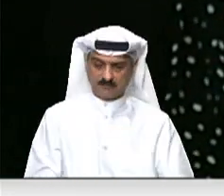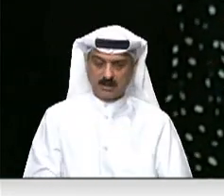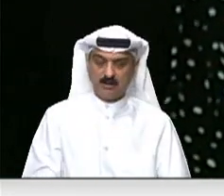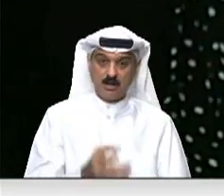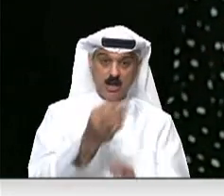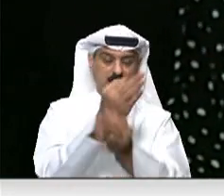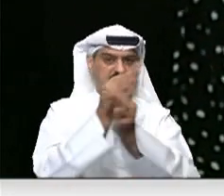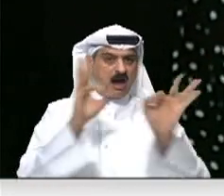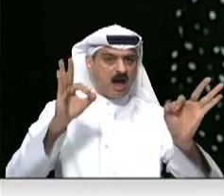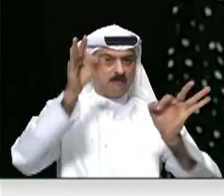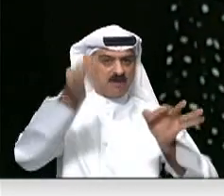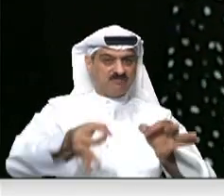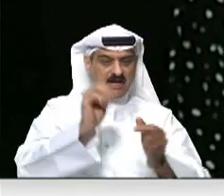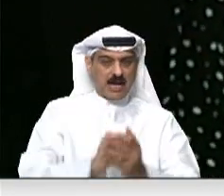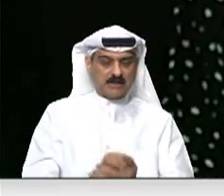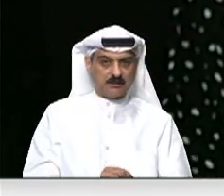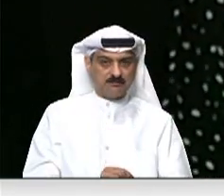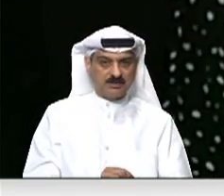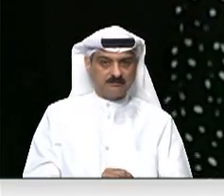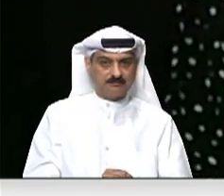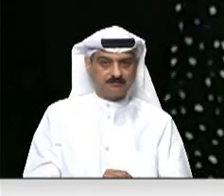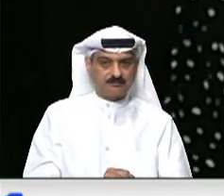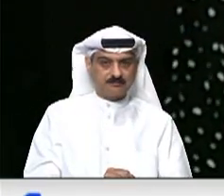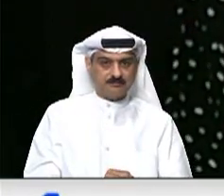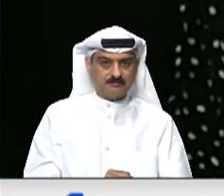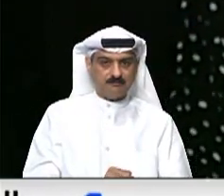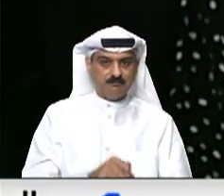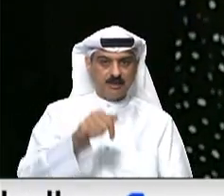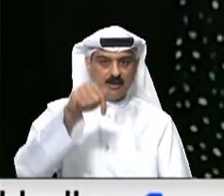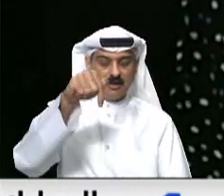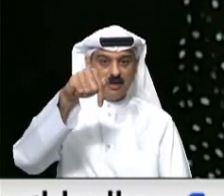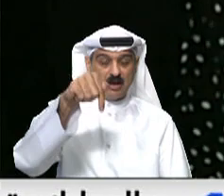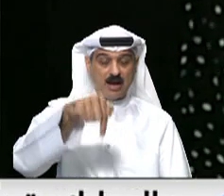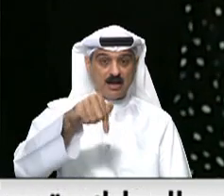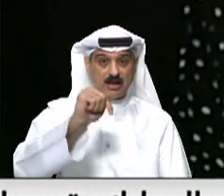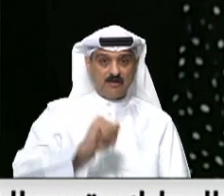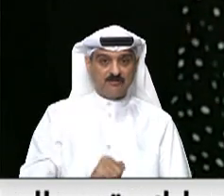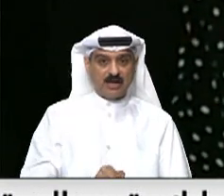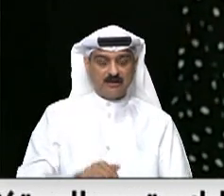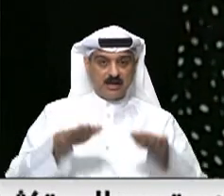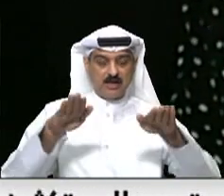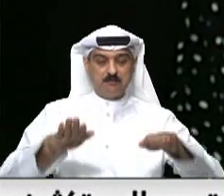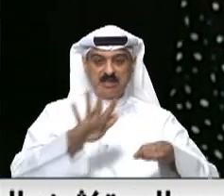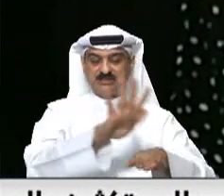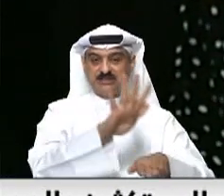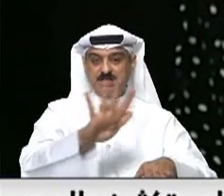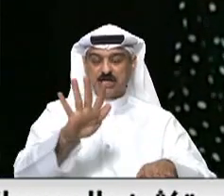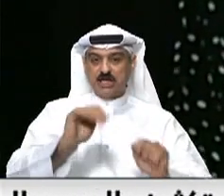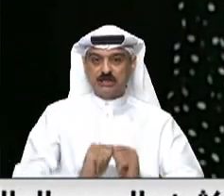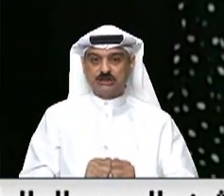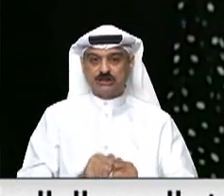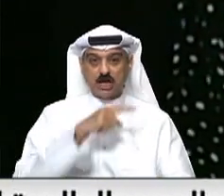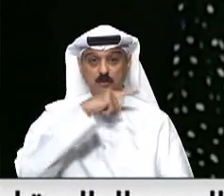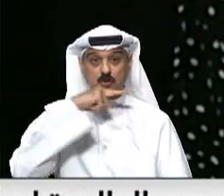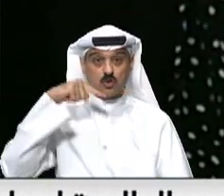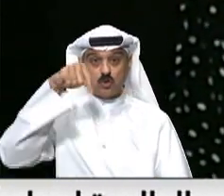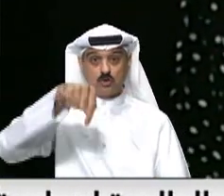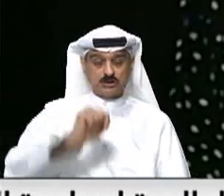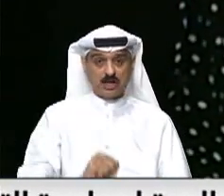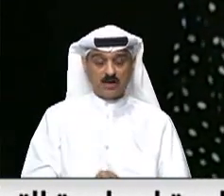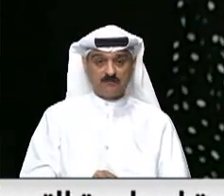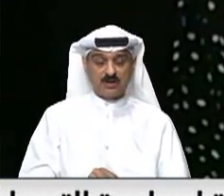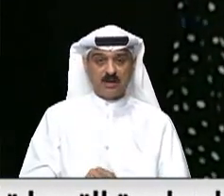بتسليم نفسها أو وضعت أسلحتها تحت تصرف الجيش الروسي. نعلم بأن القوات الروسية تحركت باتجاه